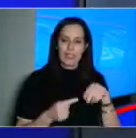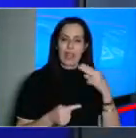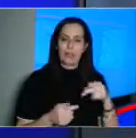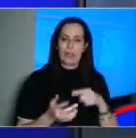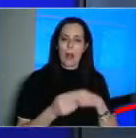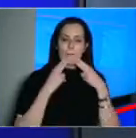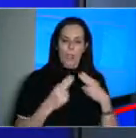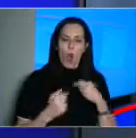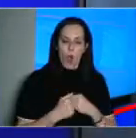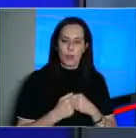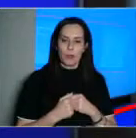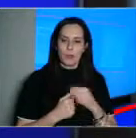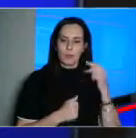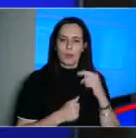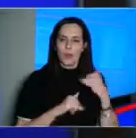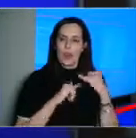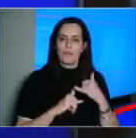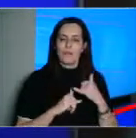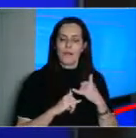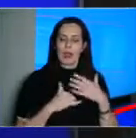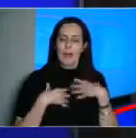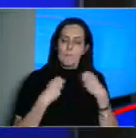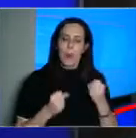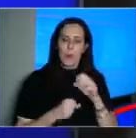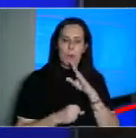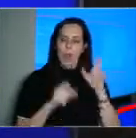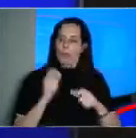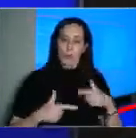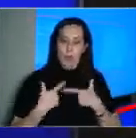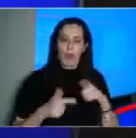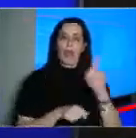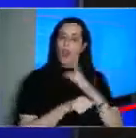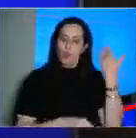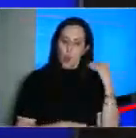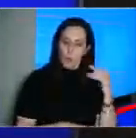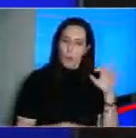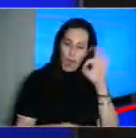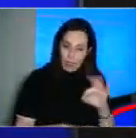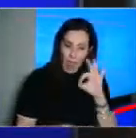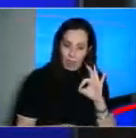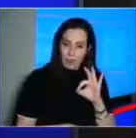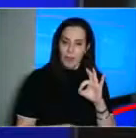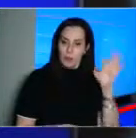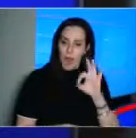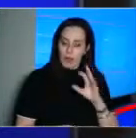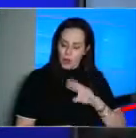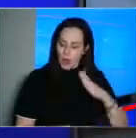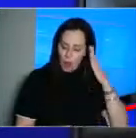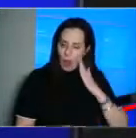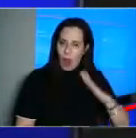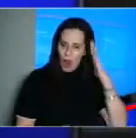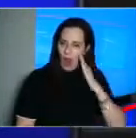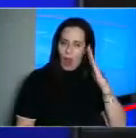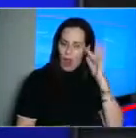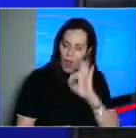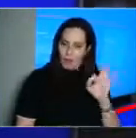על פתרון, על להביא ריפוי לדבר הזה. אנשים חיים את התקופה הזו עדיין, הם עדיין סוחבים איתם,